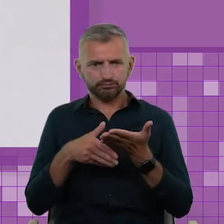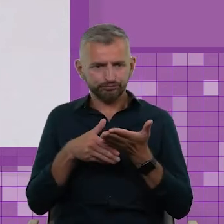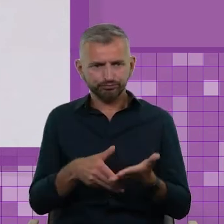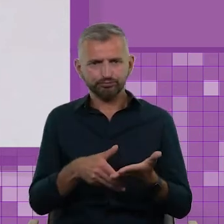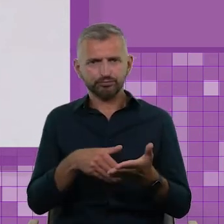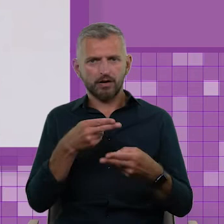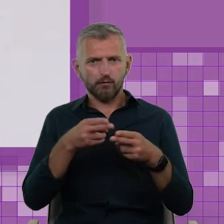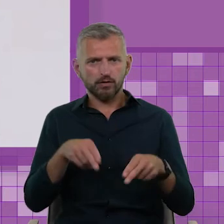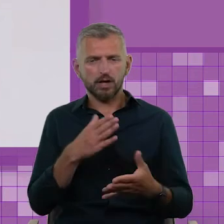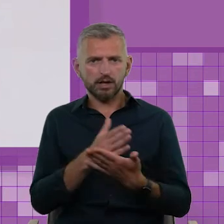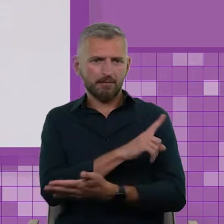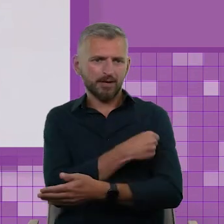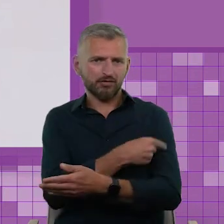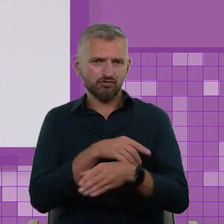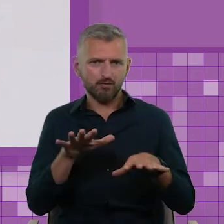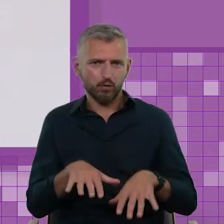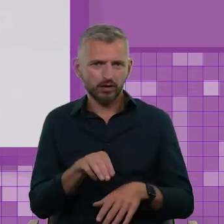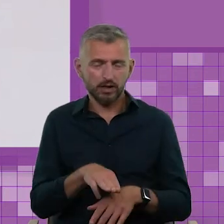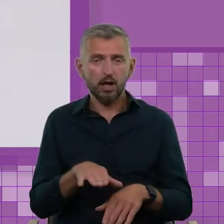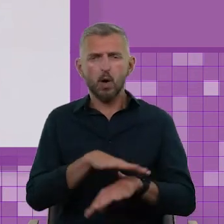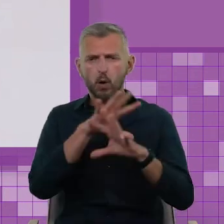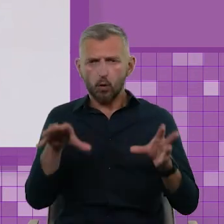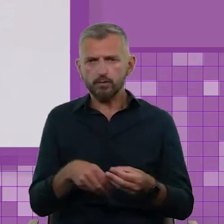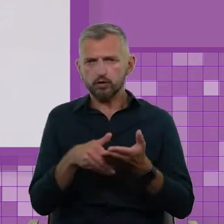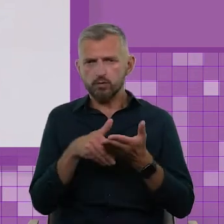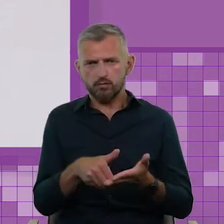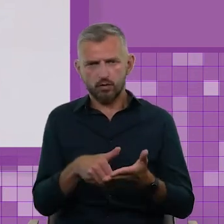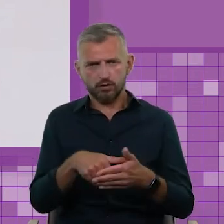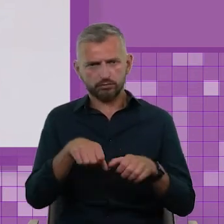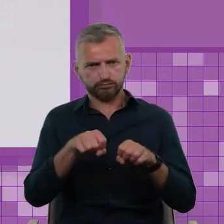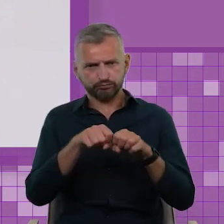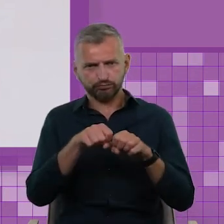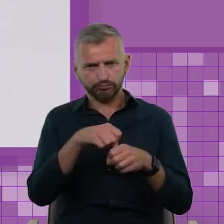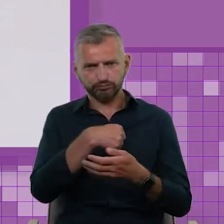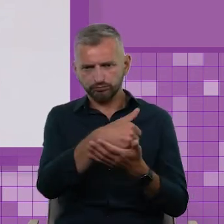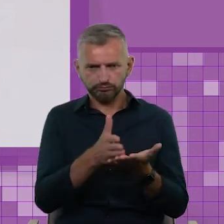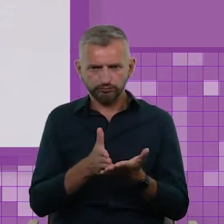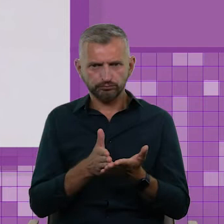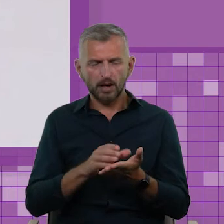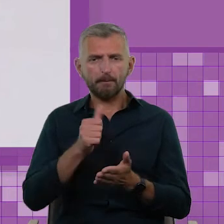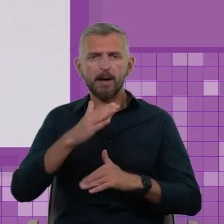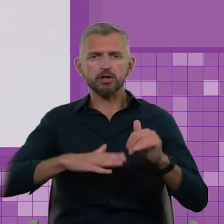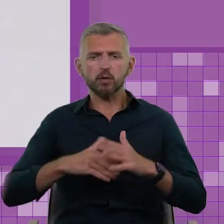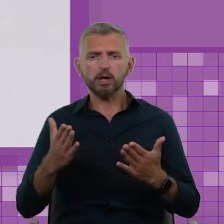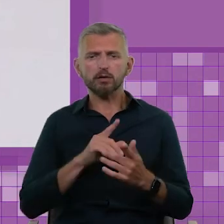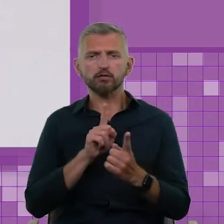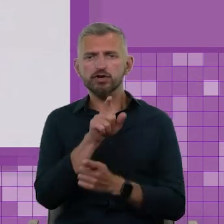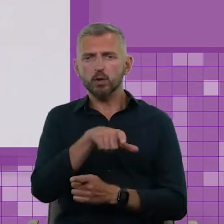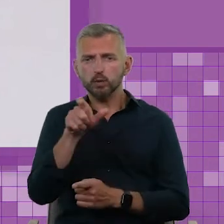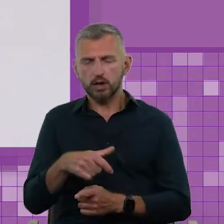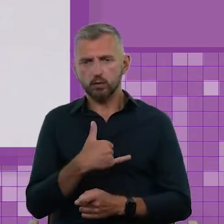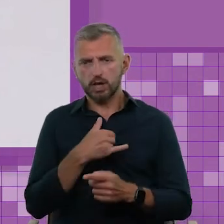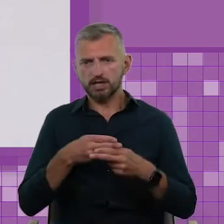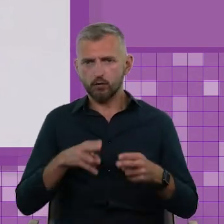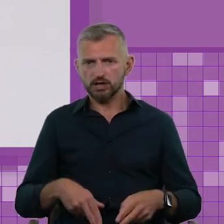ми також маємо медичний пункт. Тобто така комплексна допомога відразу людині, такі перші руки, які зустрічають людей у нас